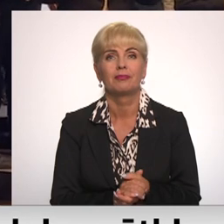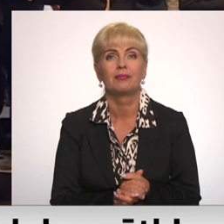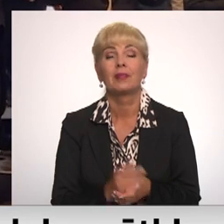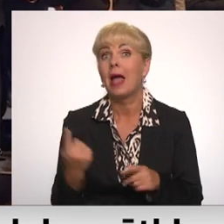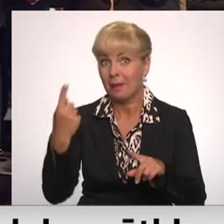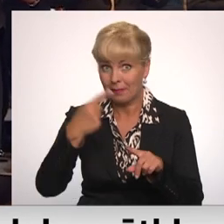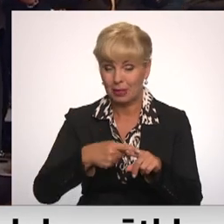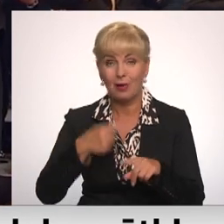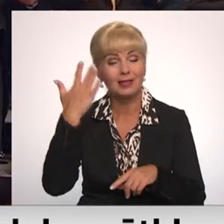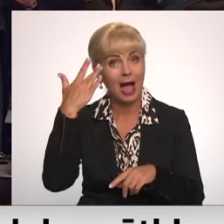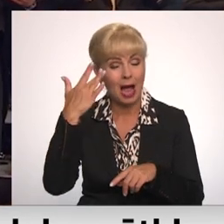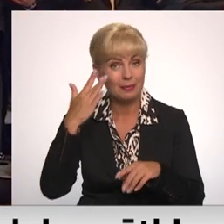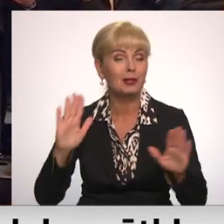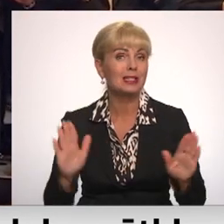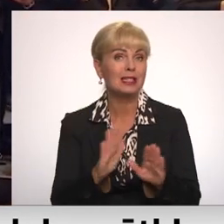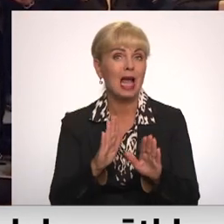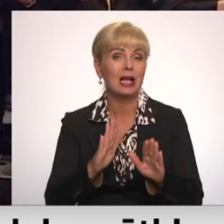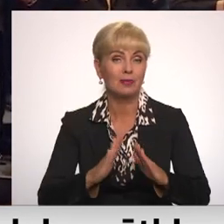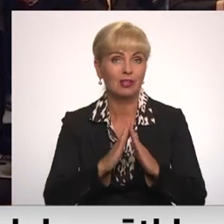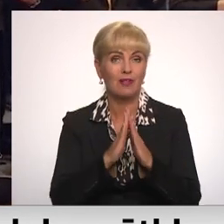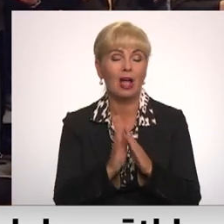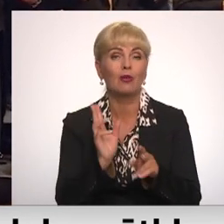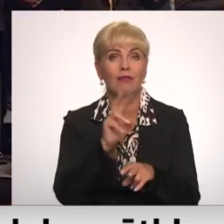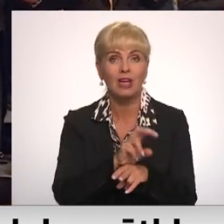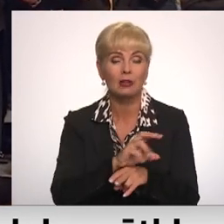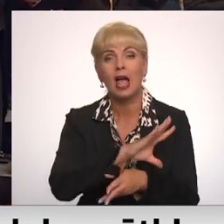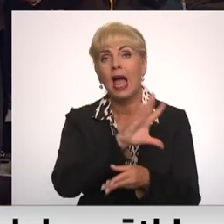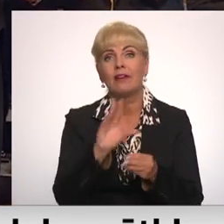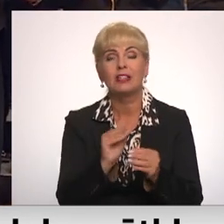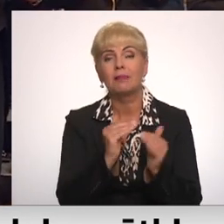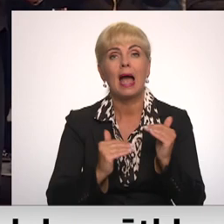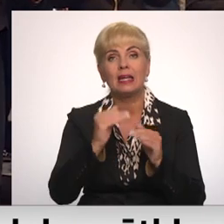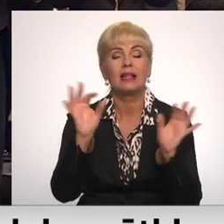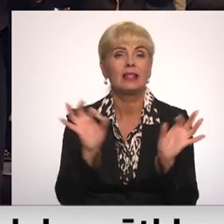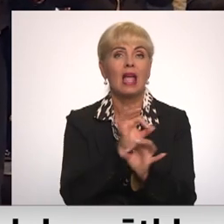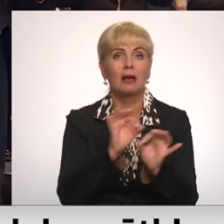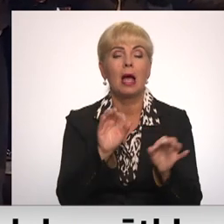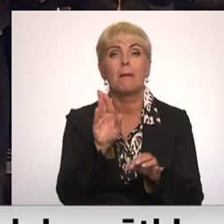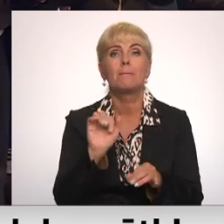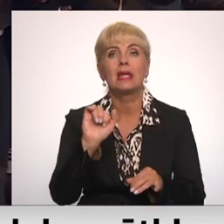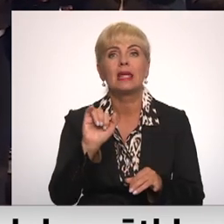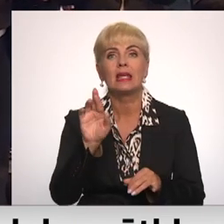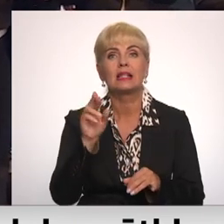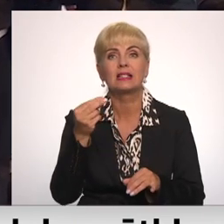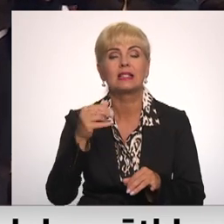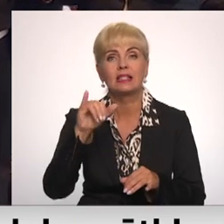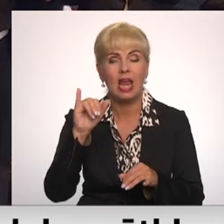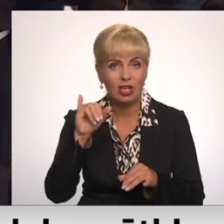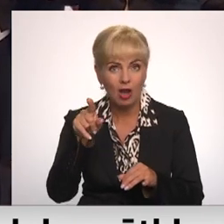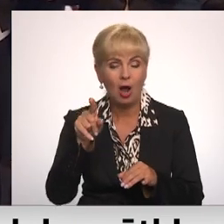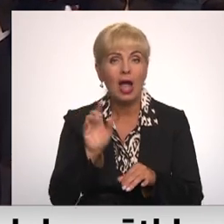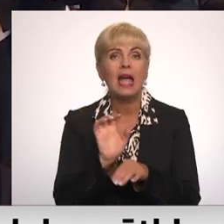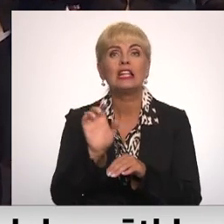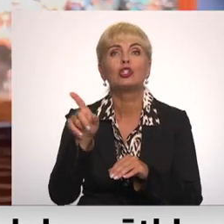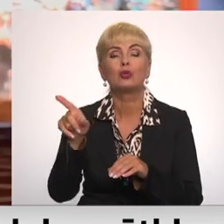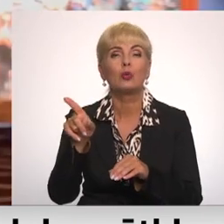Pirmo reizi Amerikas dziesmu svētkos viesojas arī vispārējo dziesmu un deju svētku virsdiriģente Aira Birziņa. Viņa uzteica trimdas koru sagatavotību